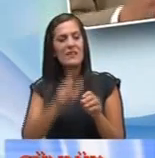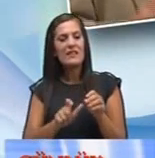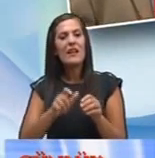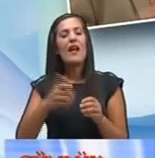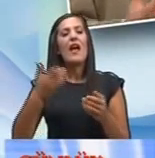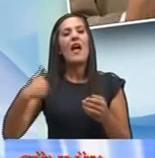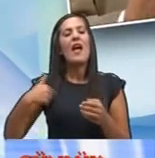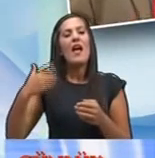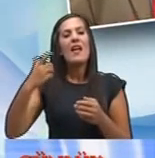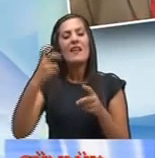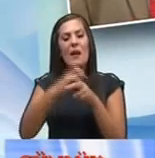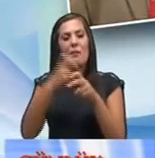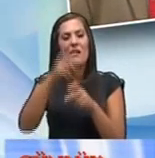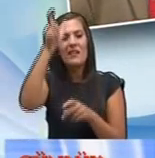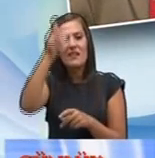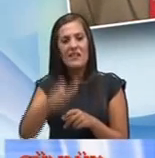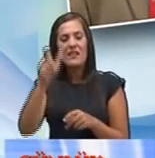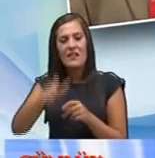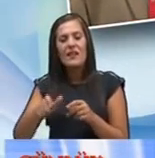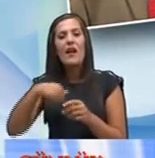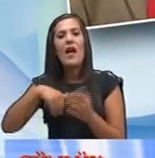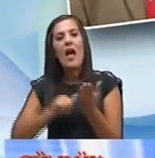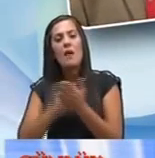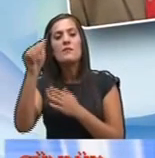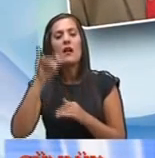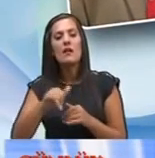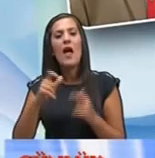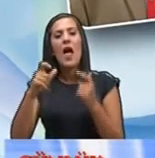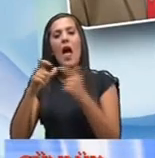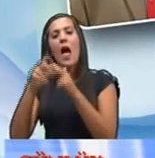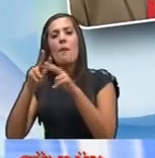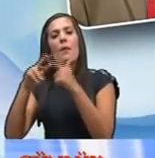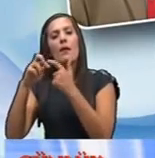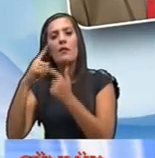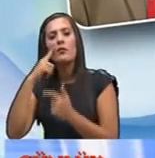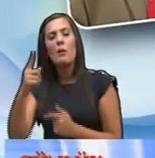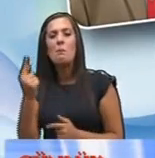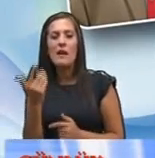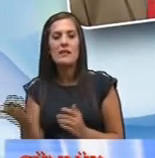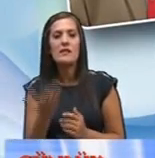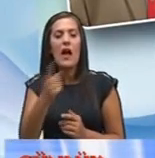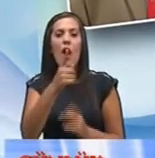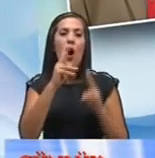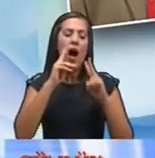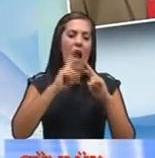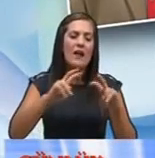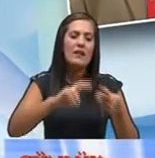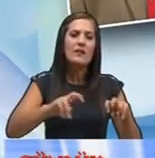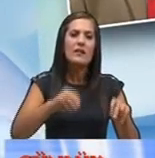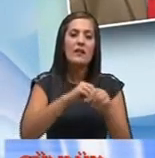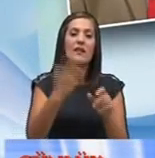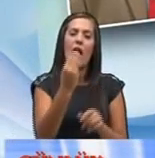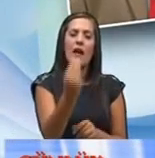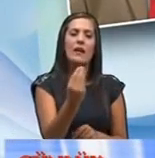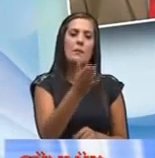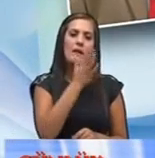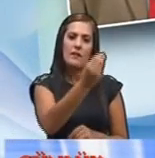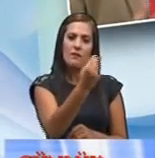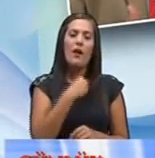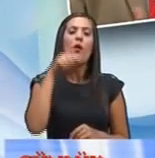yapılar, eklemler, yani kemikten oluşmuş yapılar hakkında MR'a göre biraz daha ayrıntılı ve daha iyi bilgi veriyor.